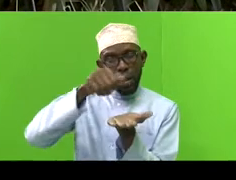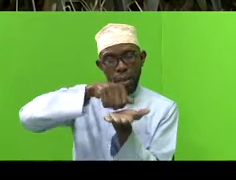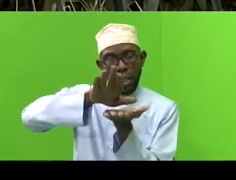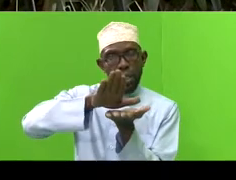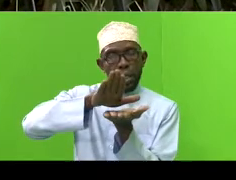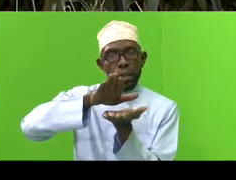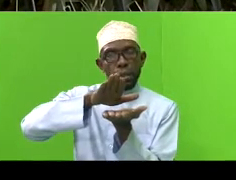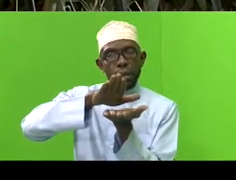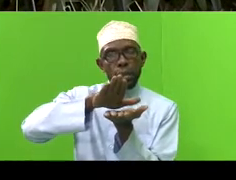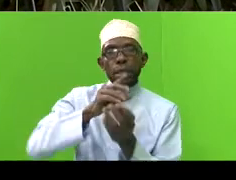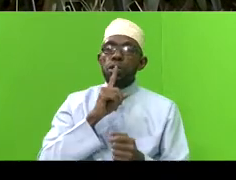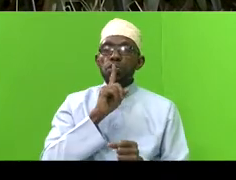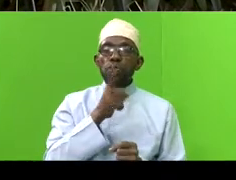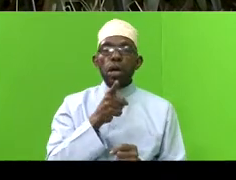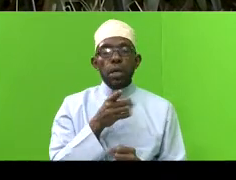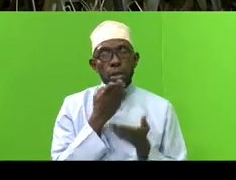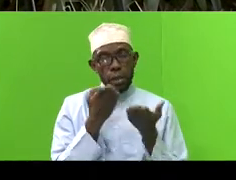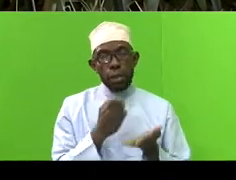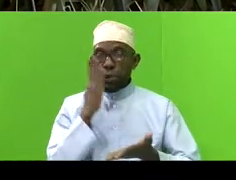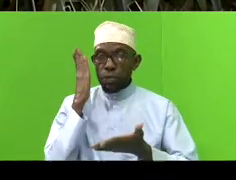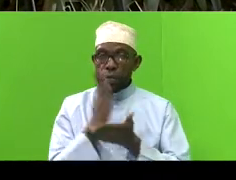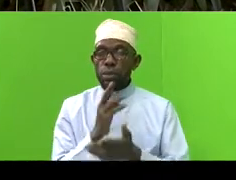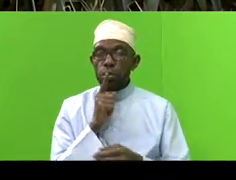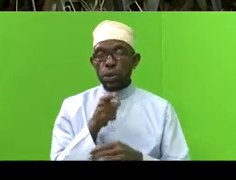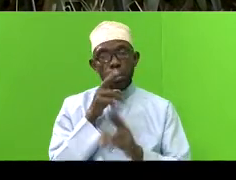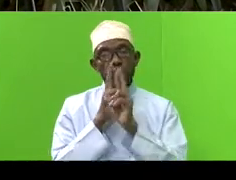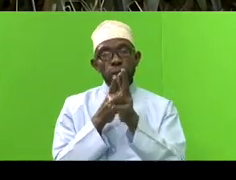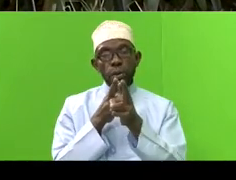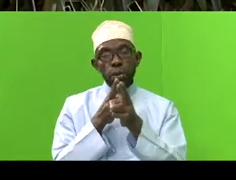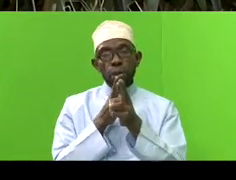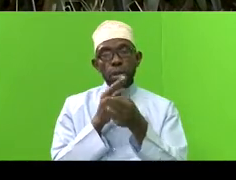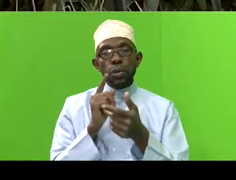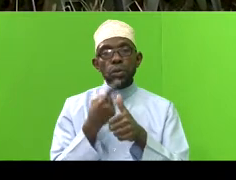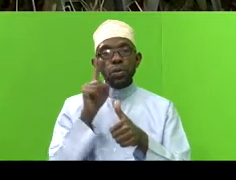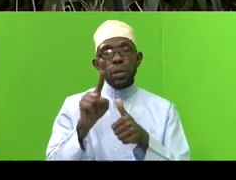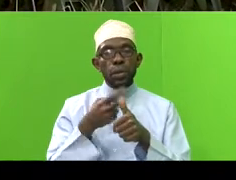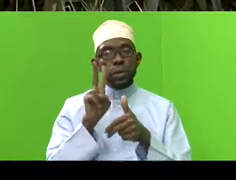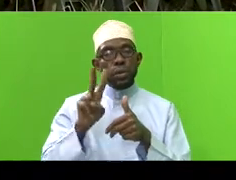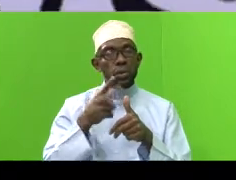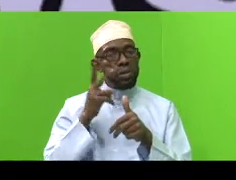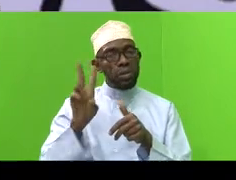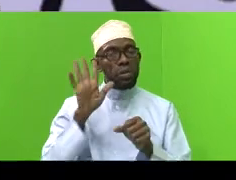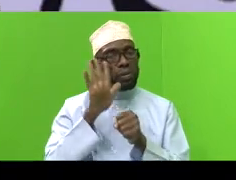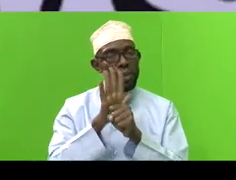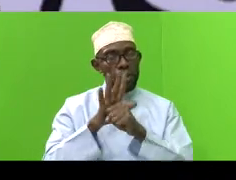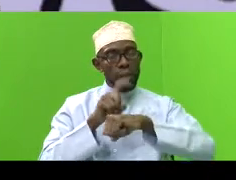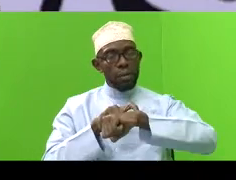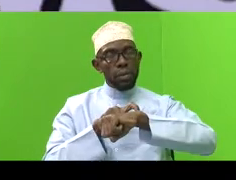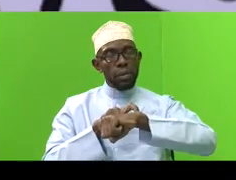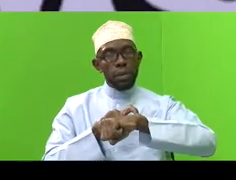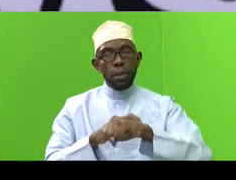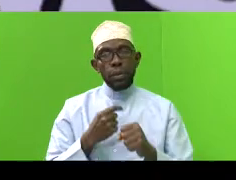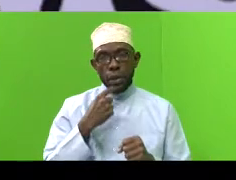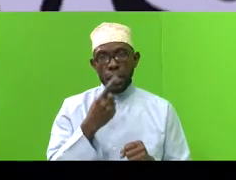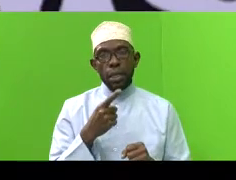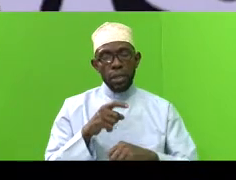chochote, aweze kuhakikisha kwamba amethibitisha, si mara moja, si mara mbili, si mara tatu. Lakini wacha niseme kwamba